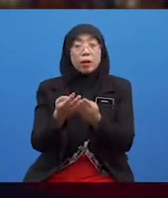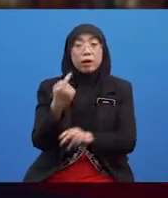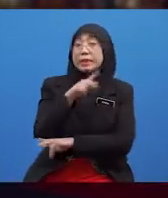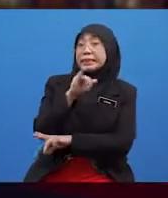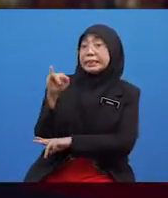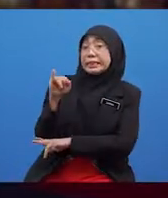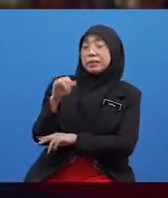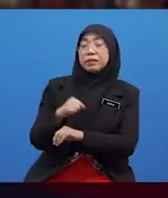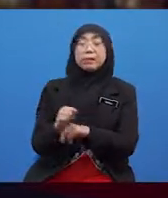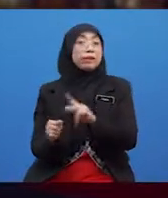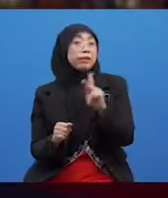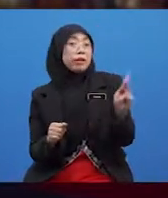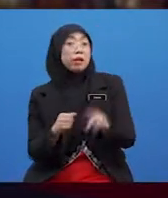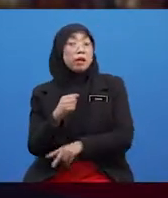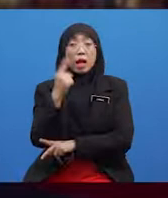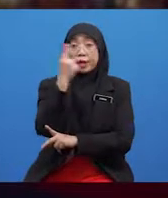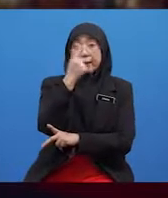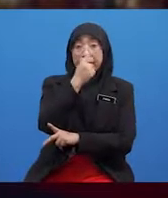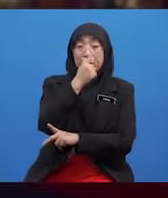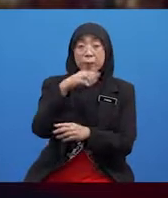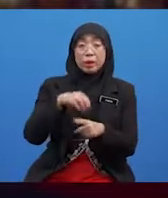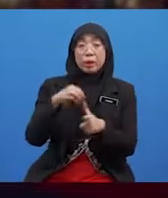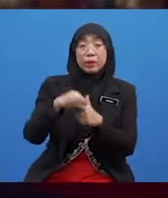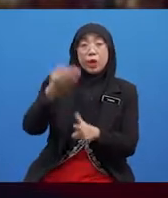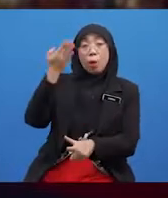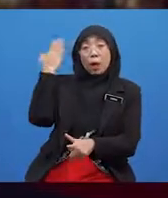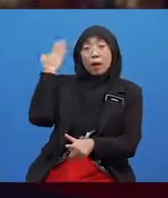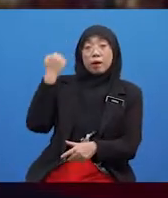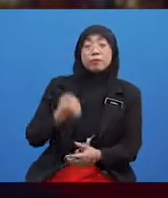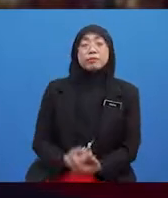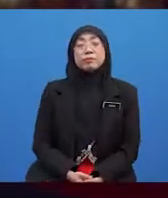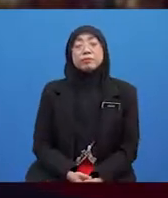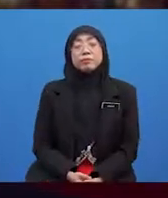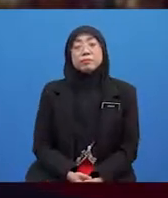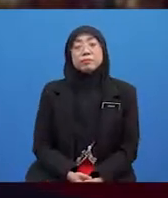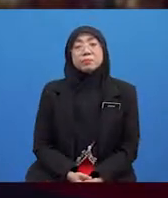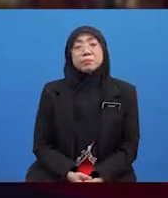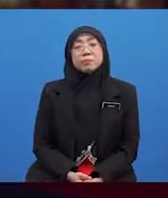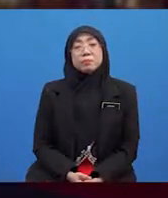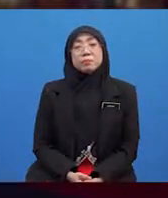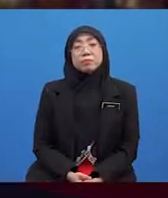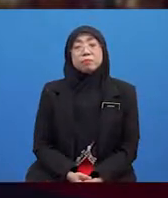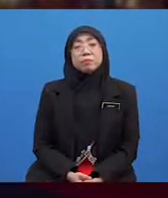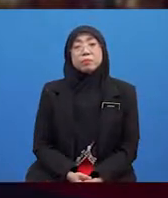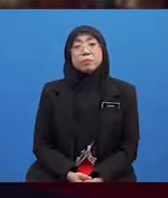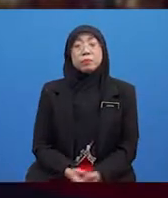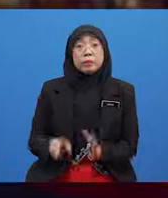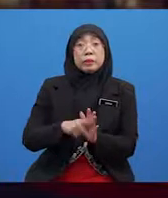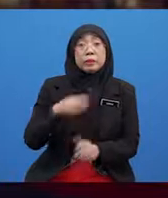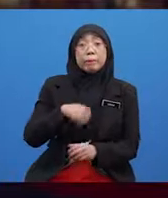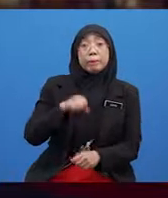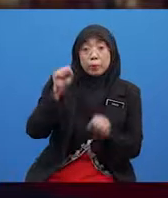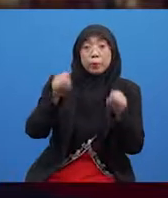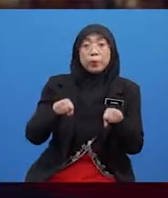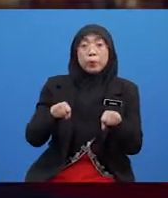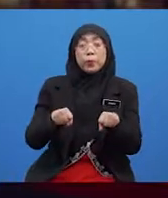kawalan motor di mana ia melibatkan pergerakan manusia dan proses yang mengarahkan bentuk